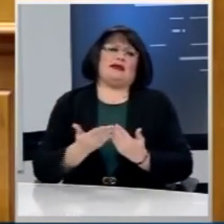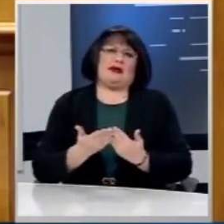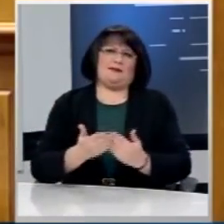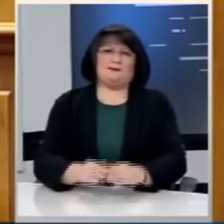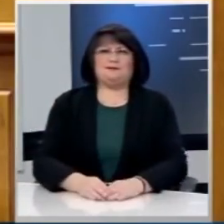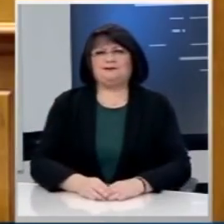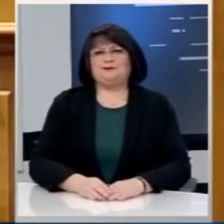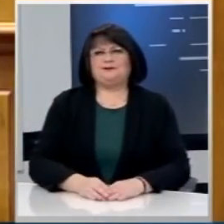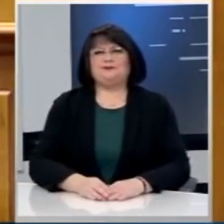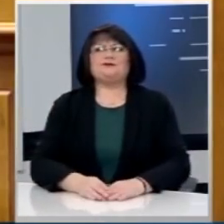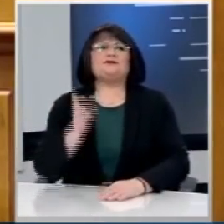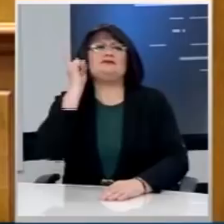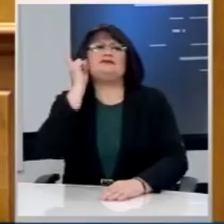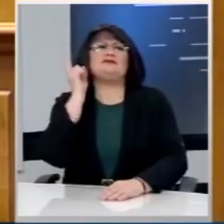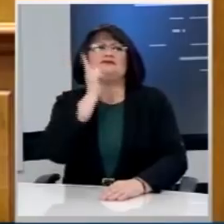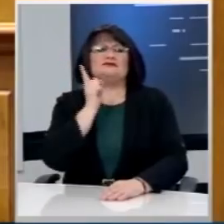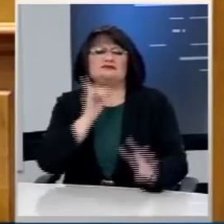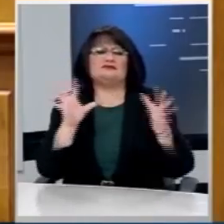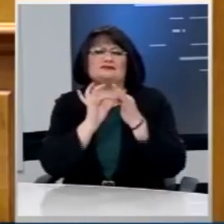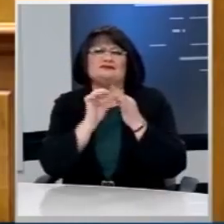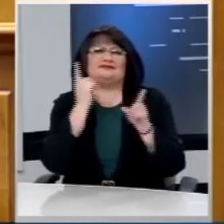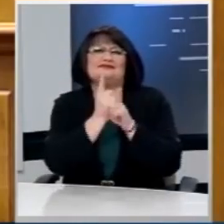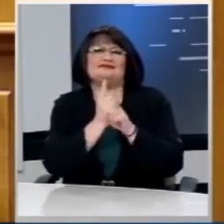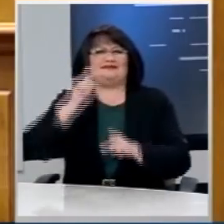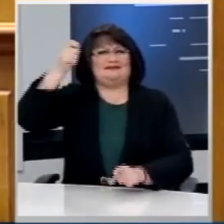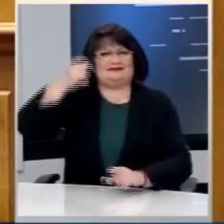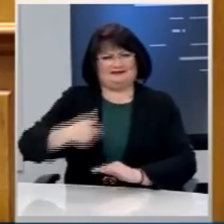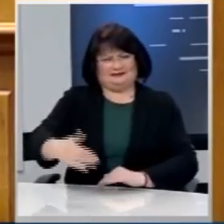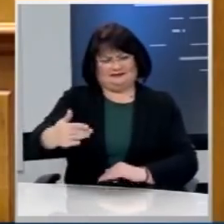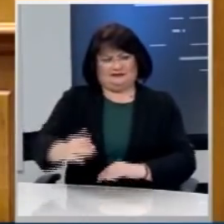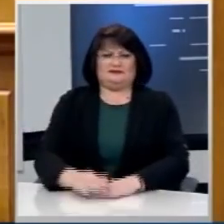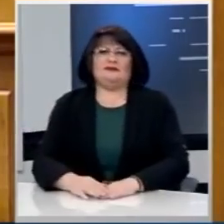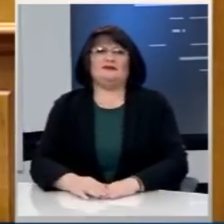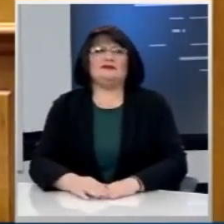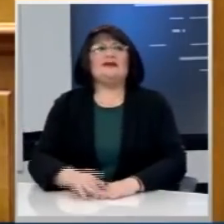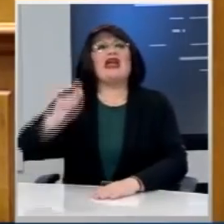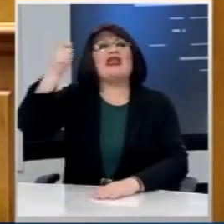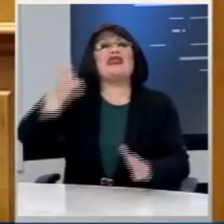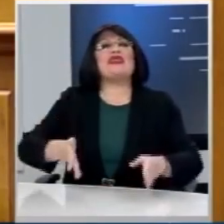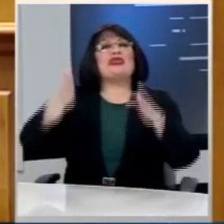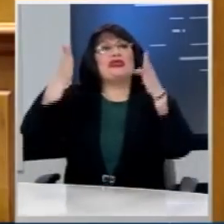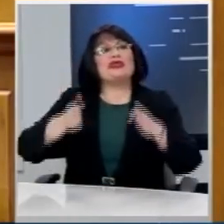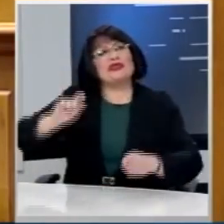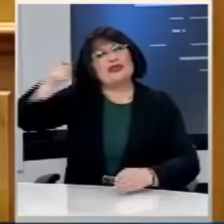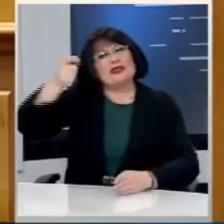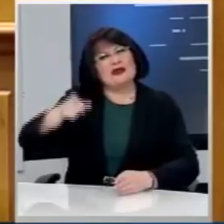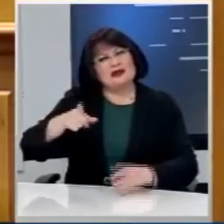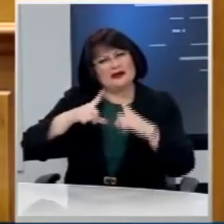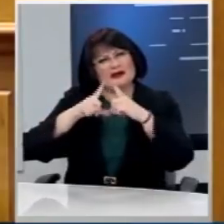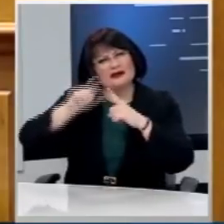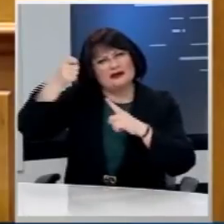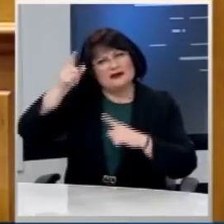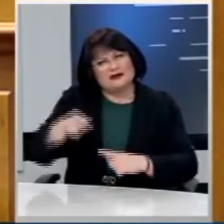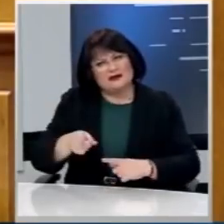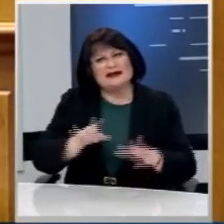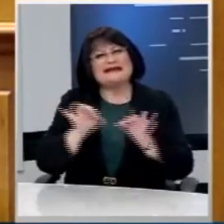κινητής ασύρματης τηλεφωνίας πέμπτης γενιάς. Οι τελευταίες εξελίξεις στη ΔΕΗ είναι αποτέλεσμα